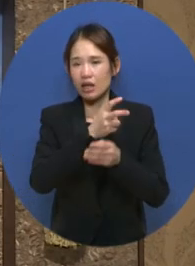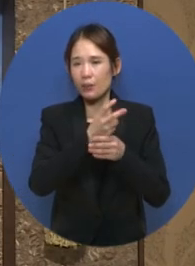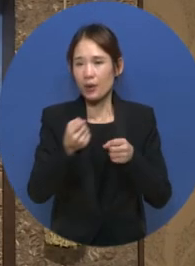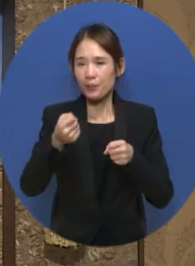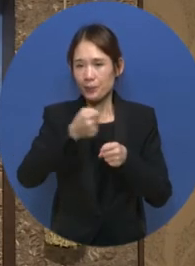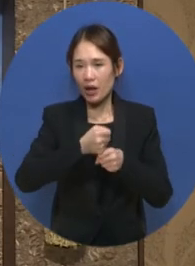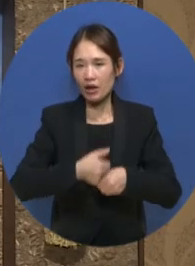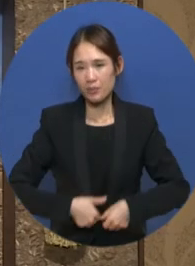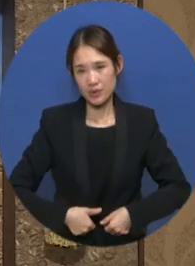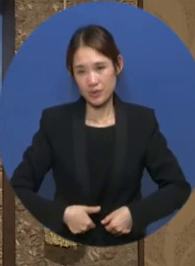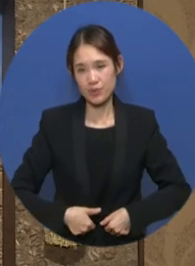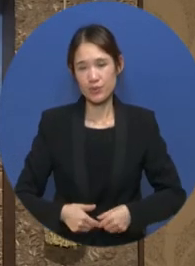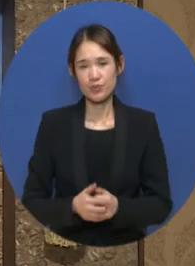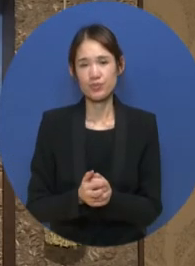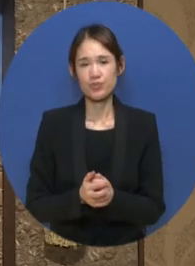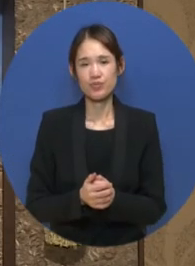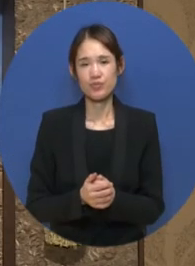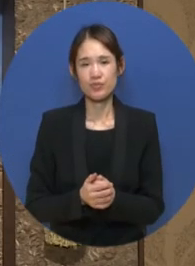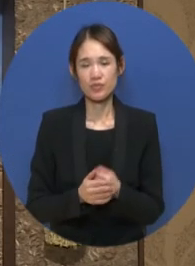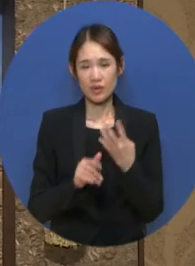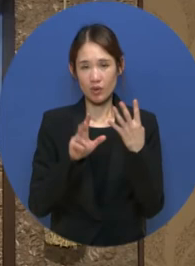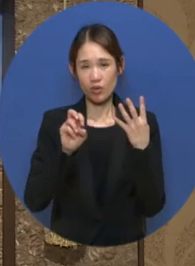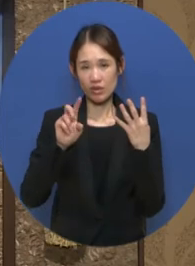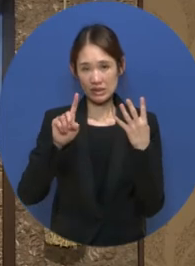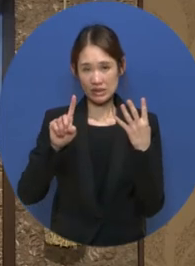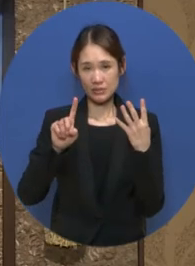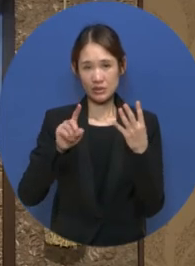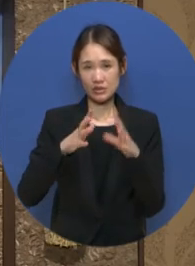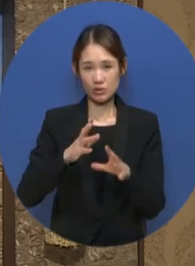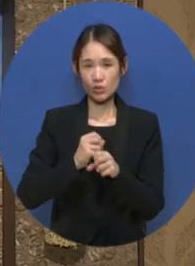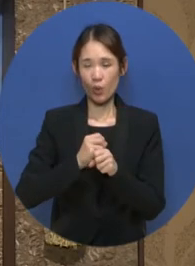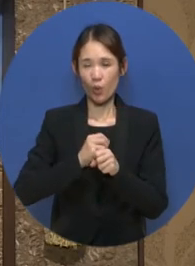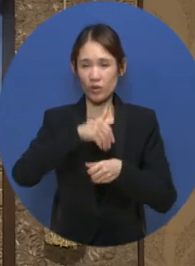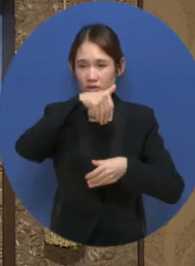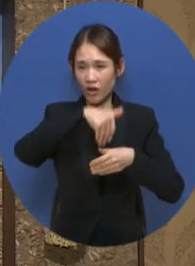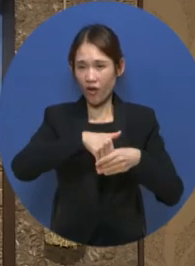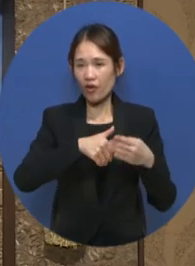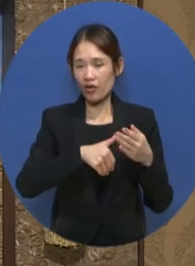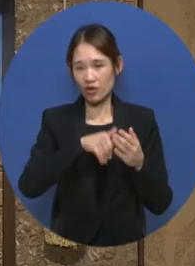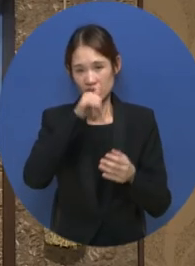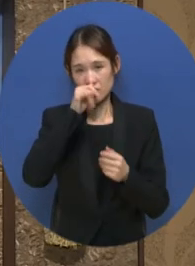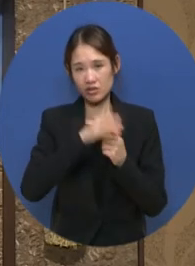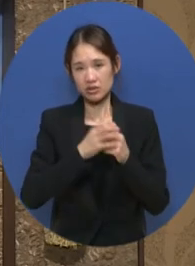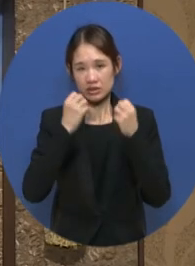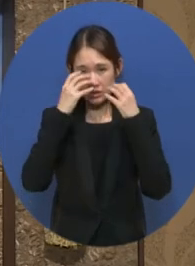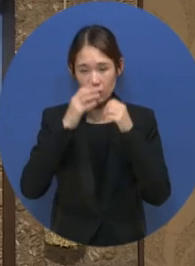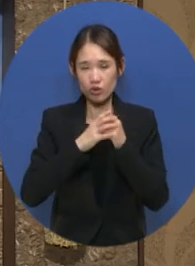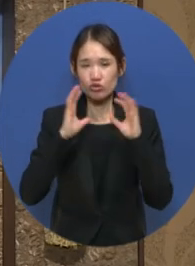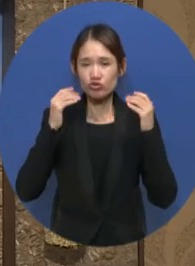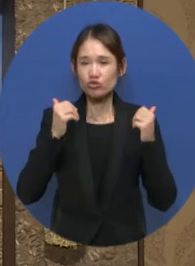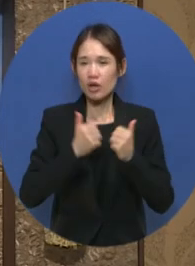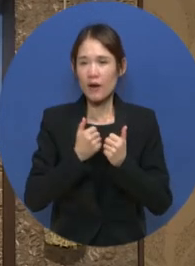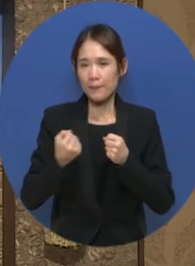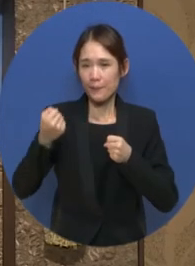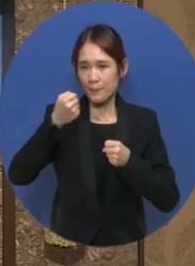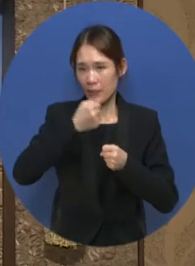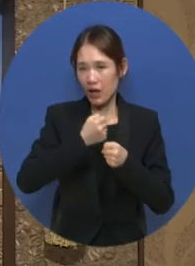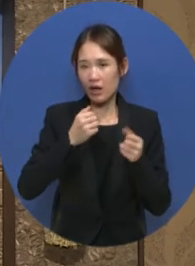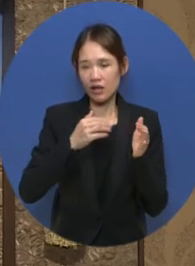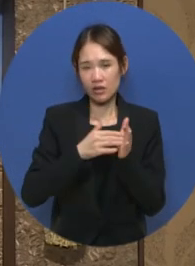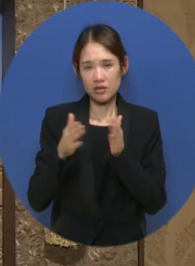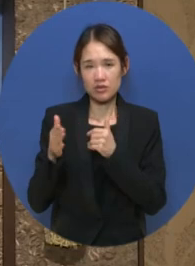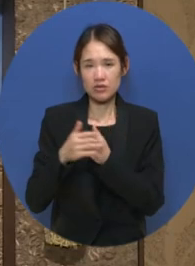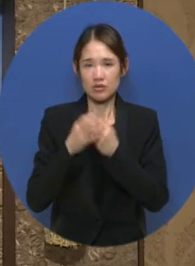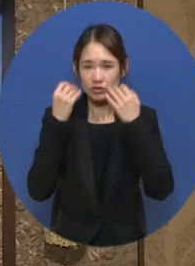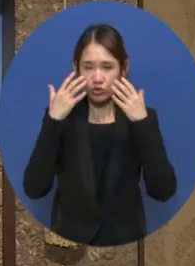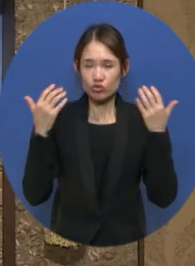제 올 4월이 21도 총선이 내어 냅니다 그래서 새로운 국회가 만들어질 건데요 그러면 이제 새로운